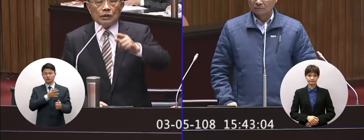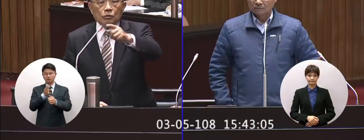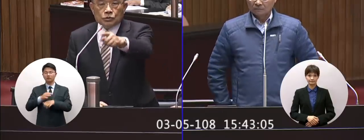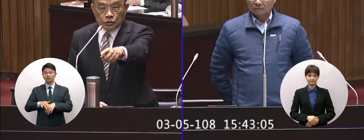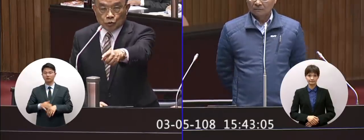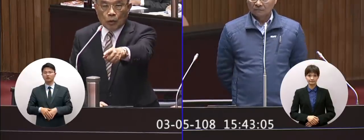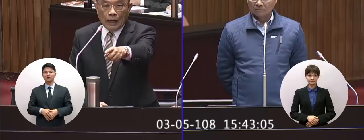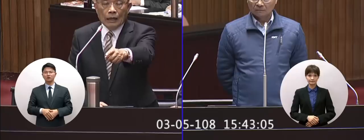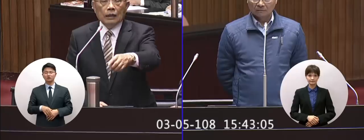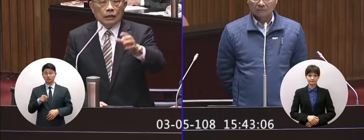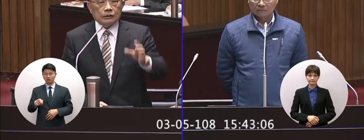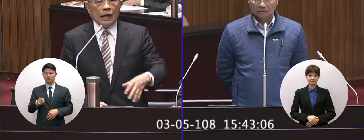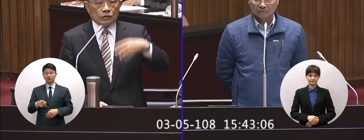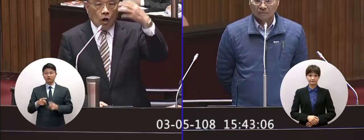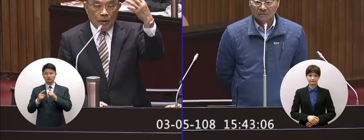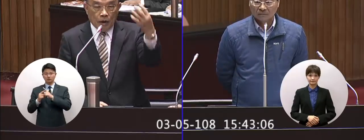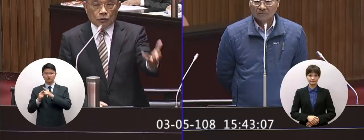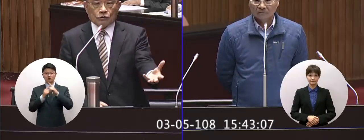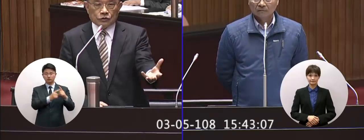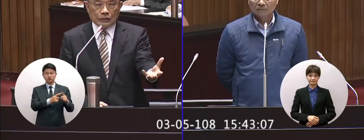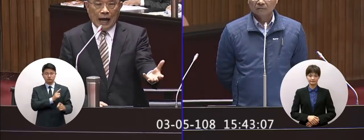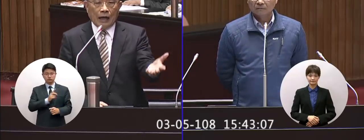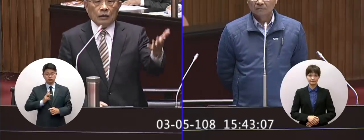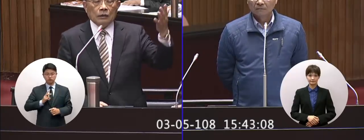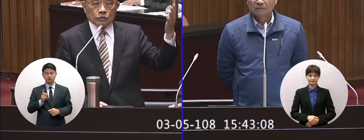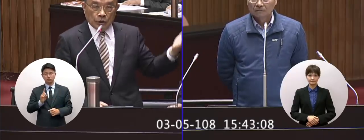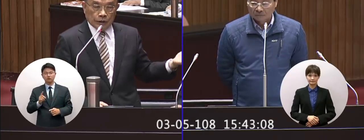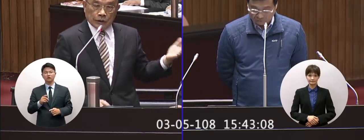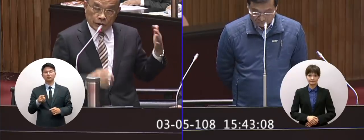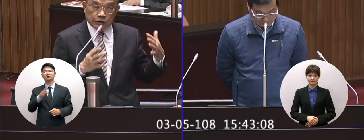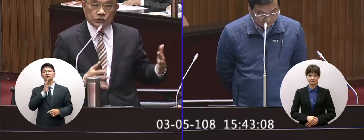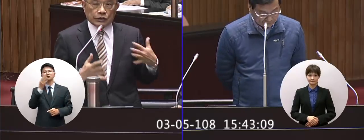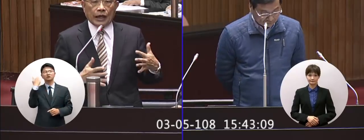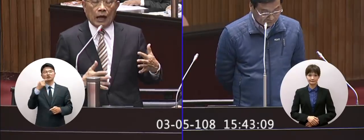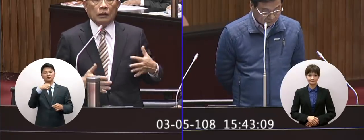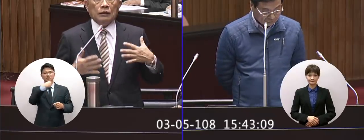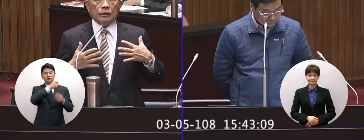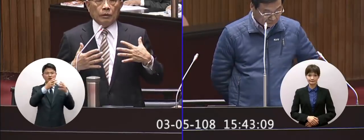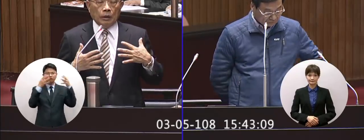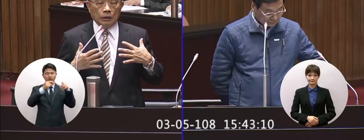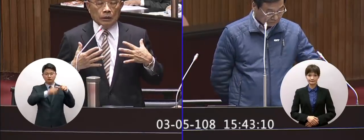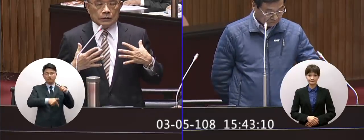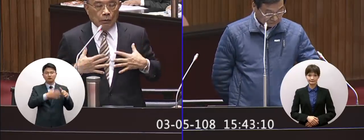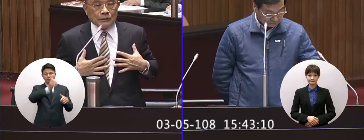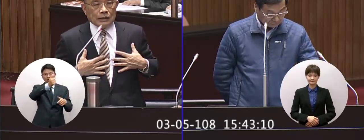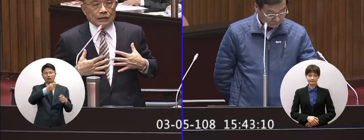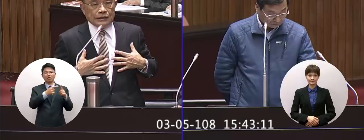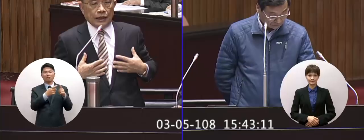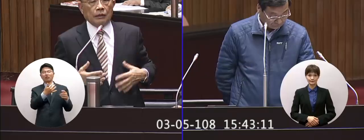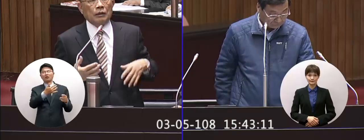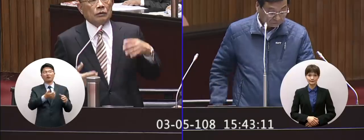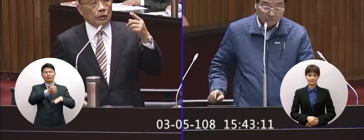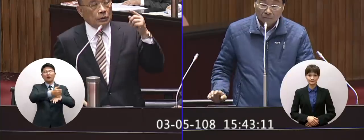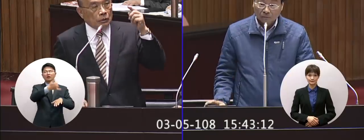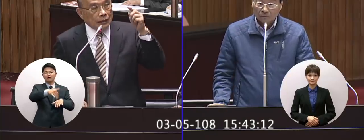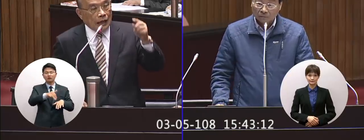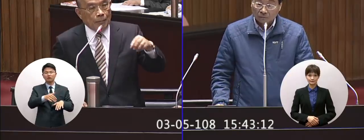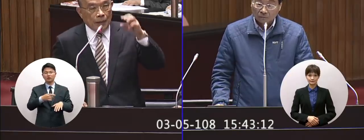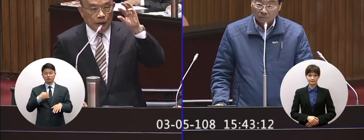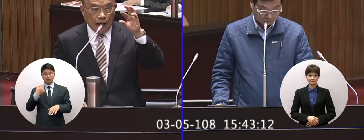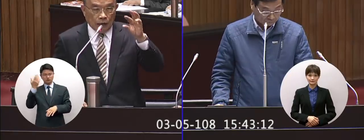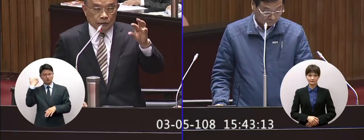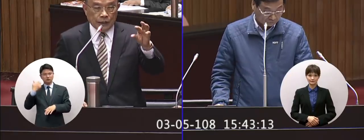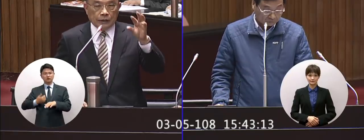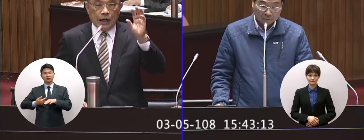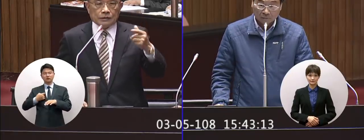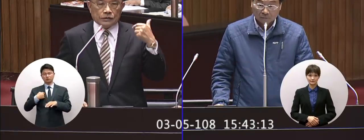为了什么任务去做了，而是那时候没有董事长，所以可能是这样。因为在我上任前，所以我现在